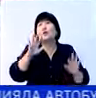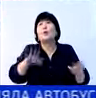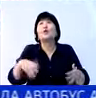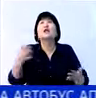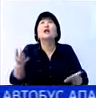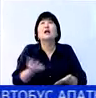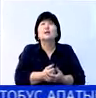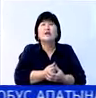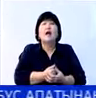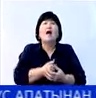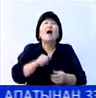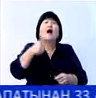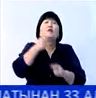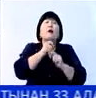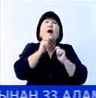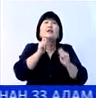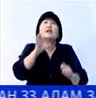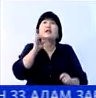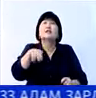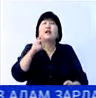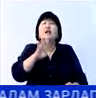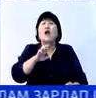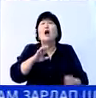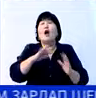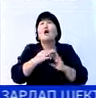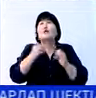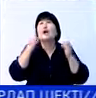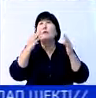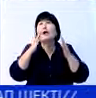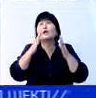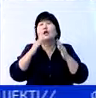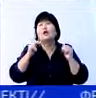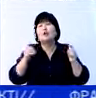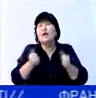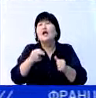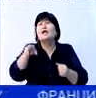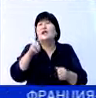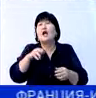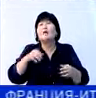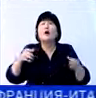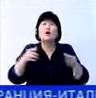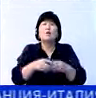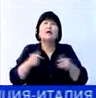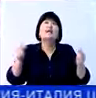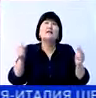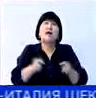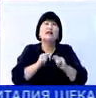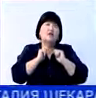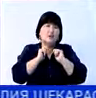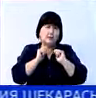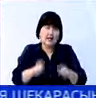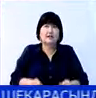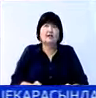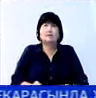қанжығасына байлады. Ал бас жүлдеге Сырдария аудандық мәдениет үйі жанынан құрылған драма үйірмесі лайық деп танылды.